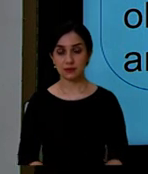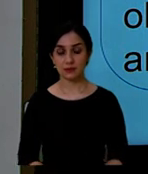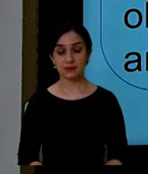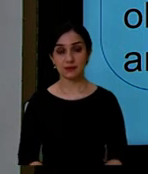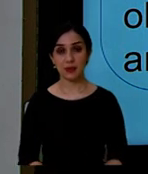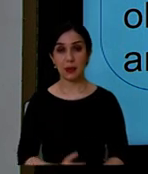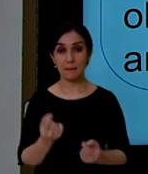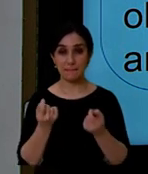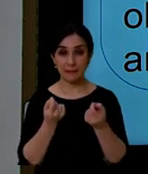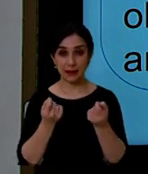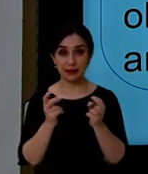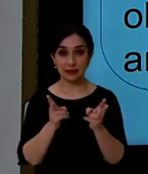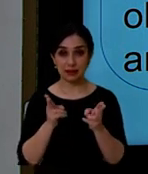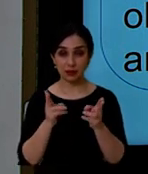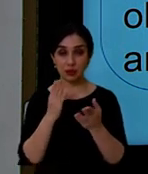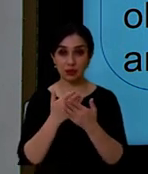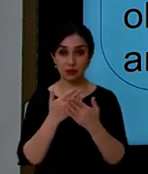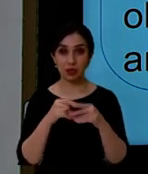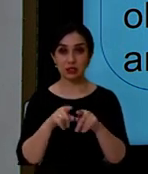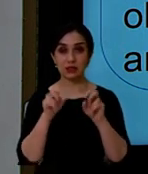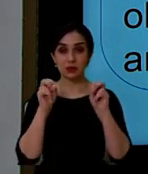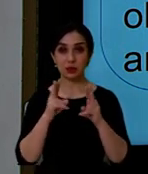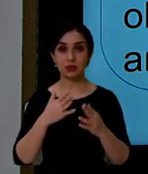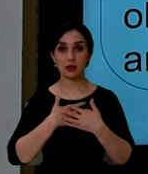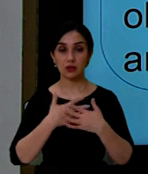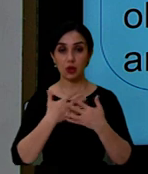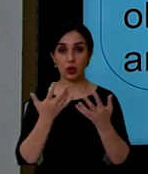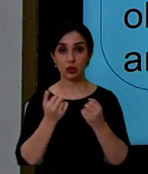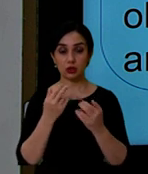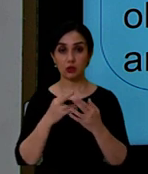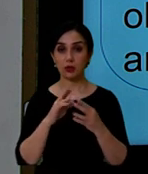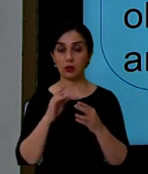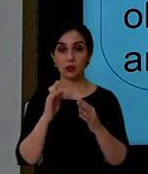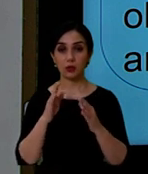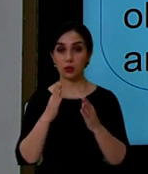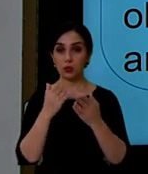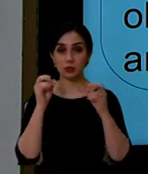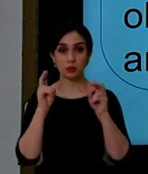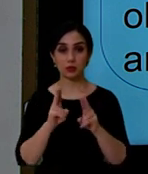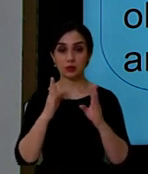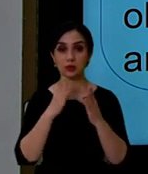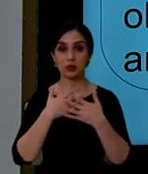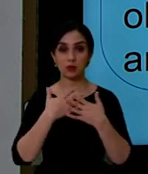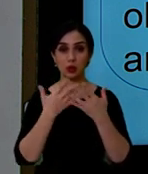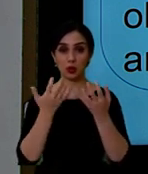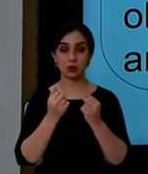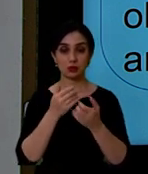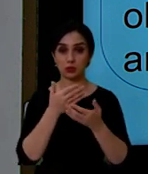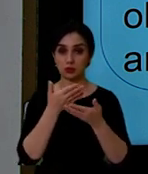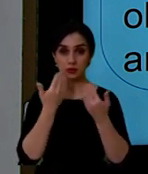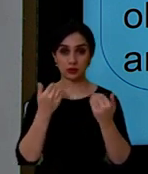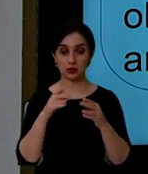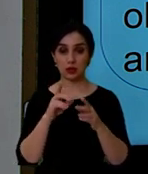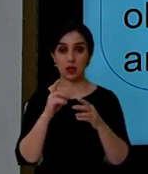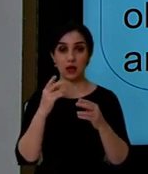Xo'p, mayda qisqichbaqasmonlarda maxsus nafas olish a'zosi bo'lmaydi. Bu yerda siz mayda